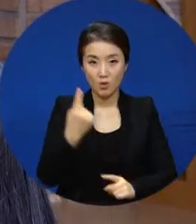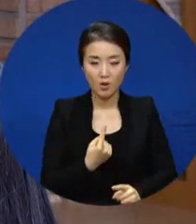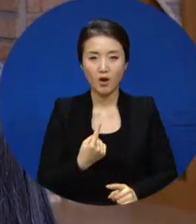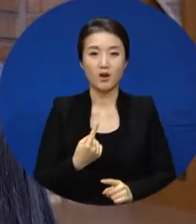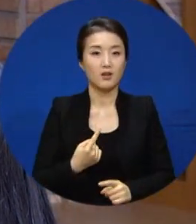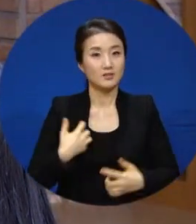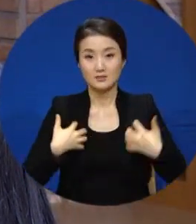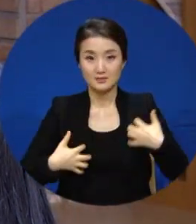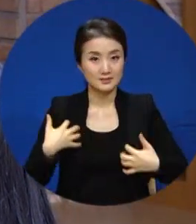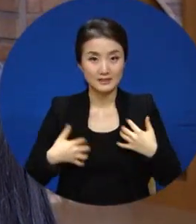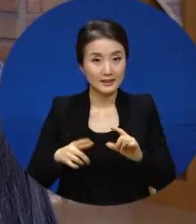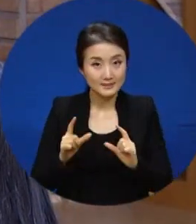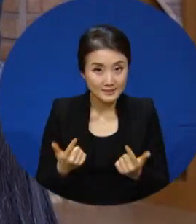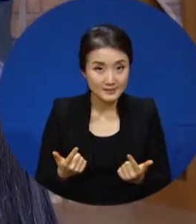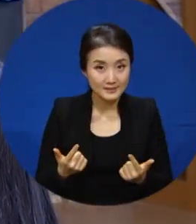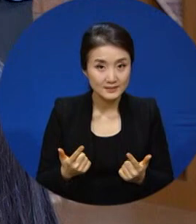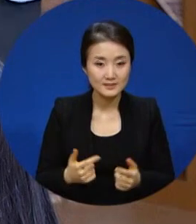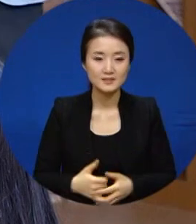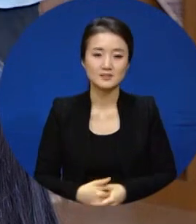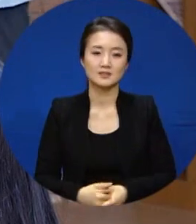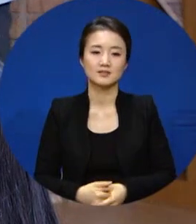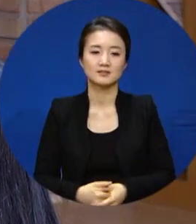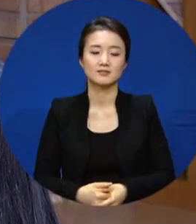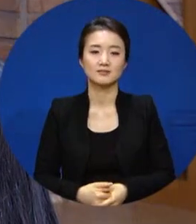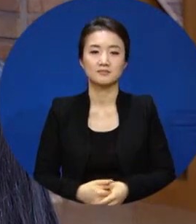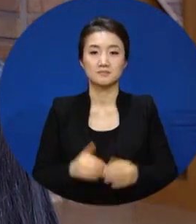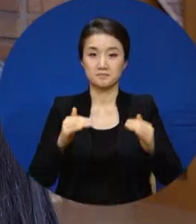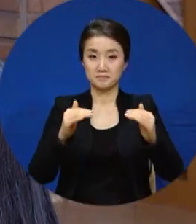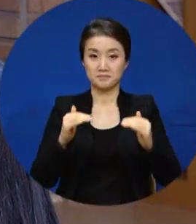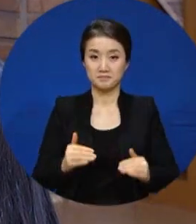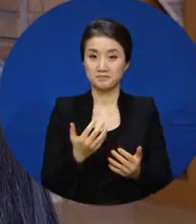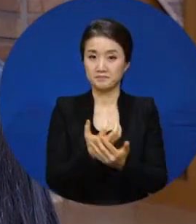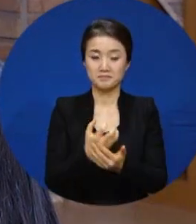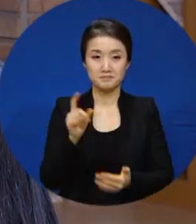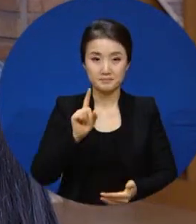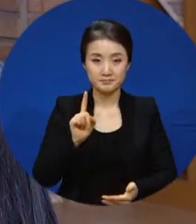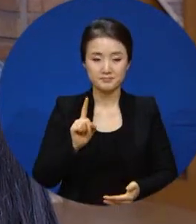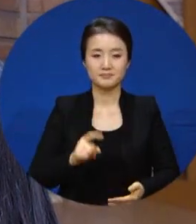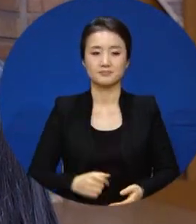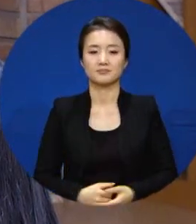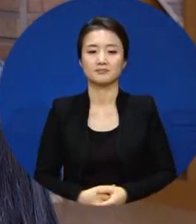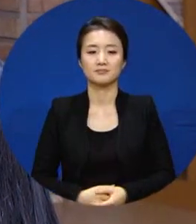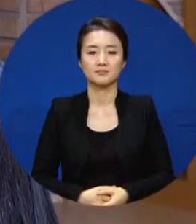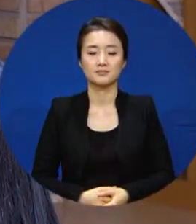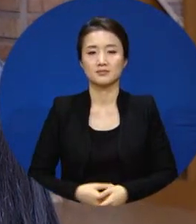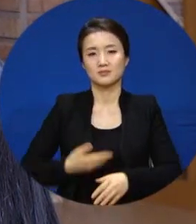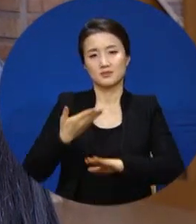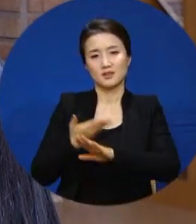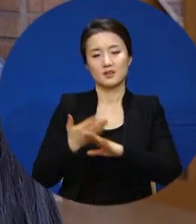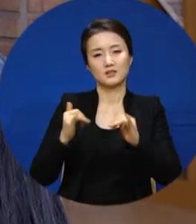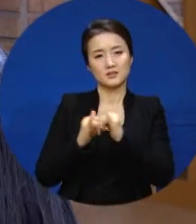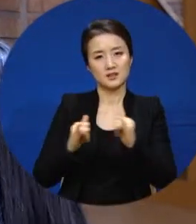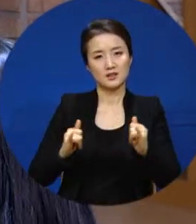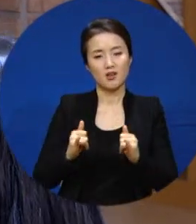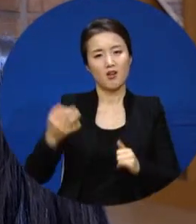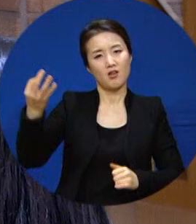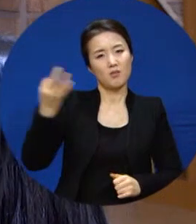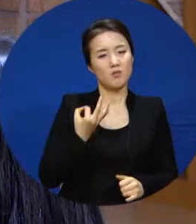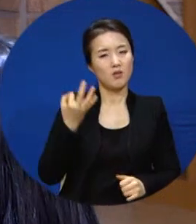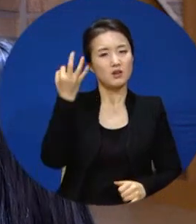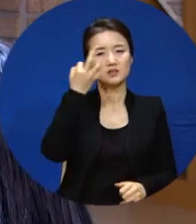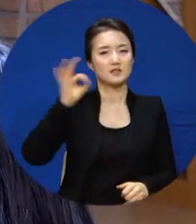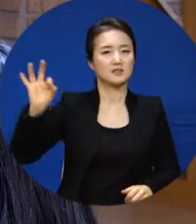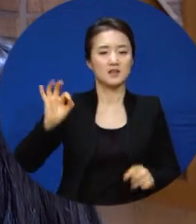부지 이 부러운 플레이어 군자 오라는 것이 이게 무슨 얘기냐 하면 남들이 나를 알아주지 않아도 노여워